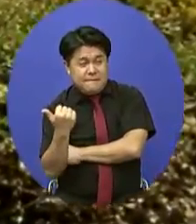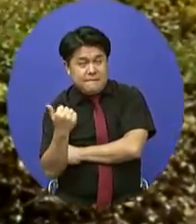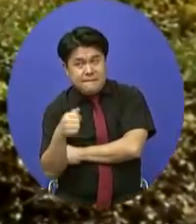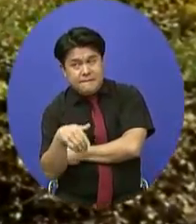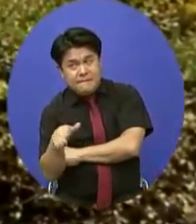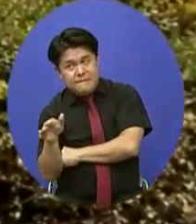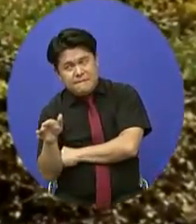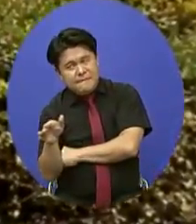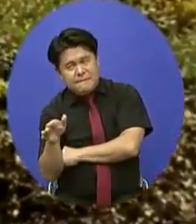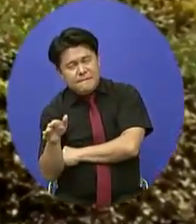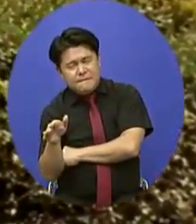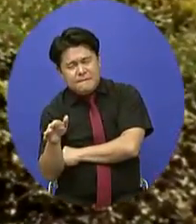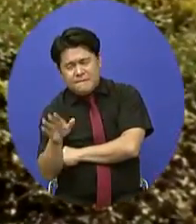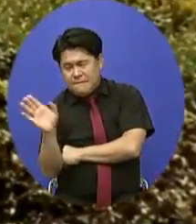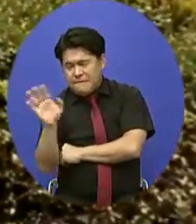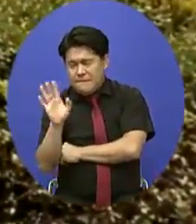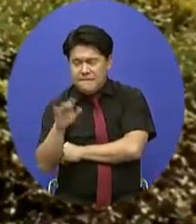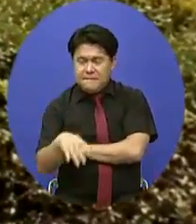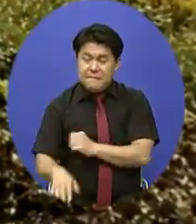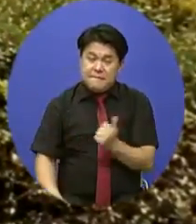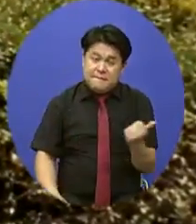이리 갈까